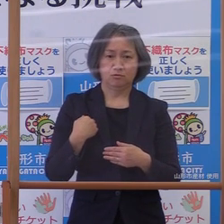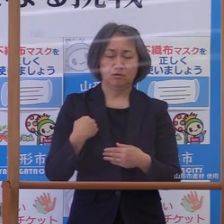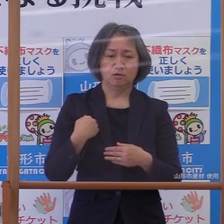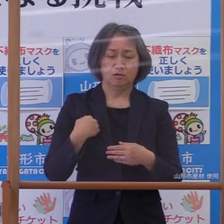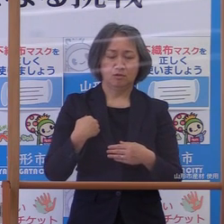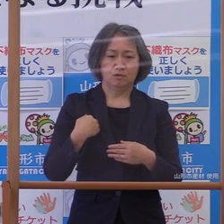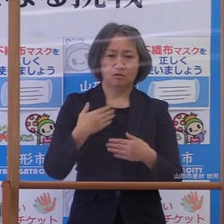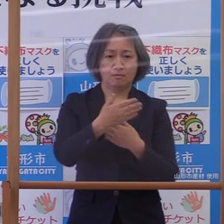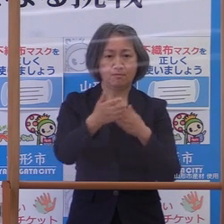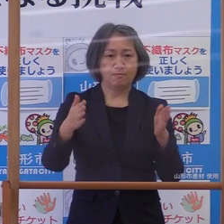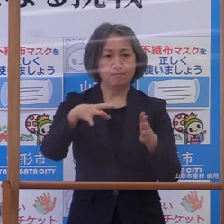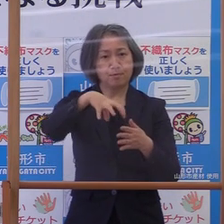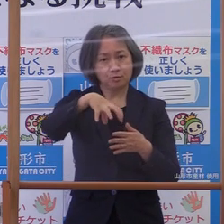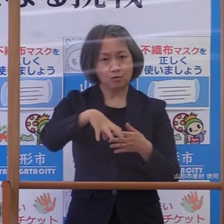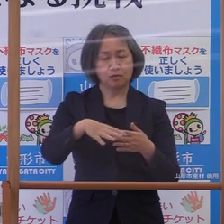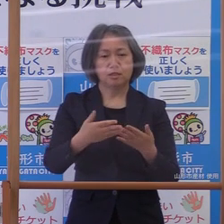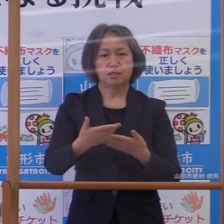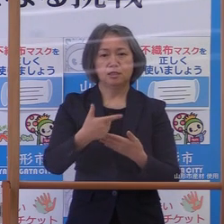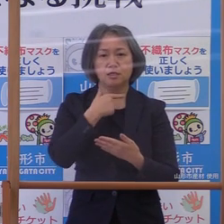思っております。